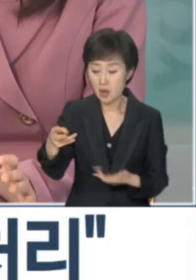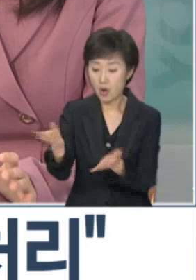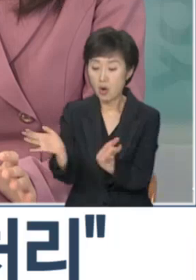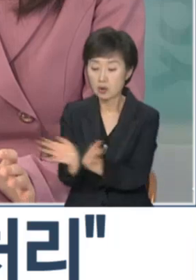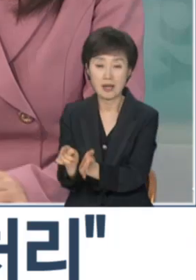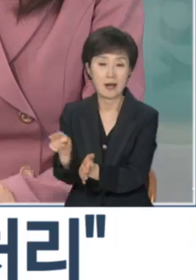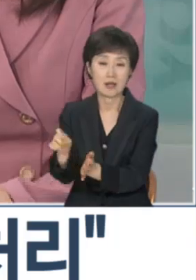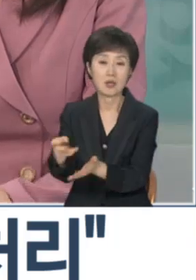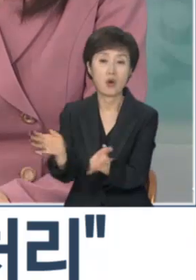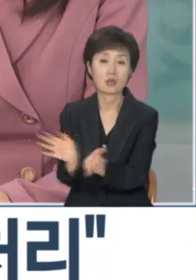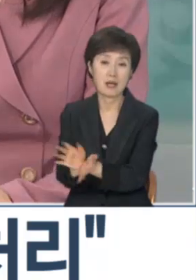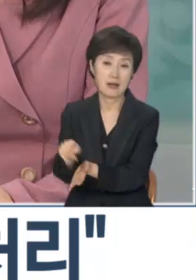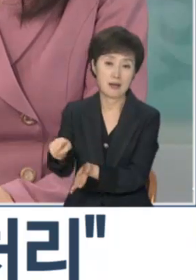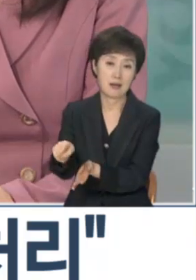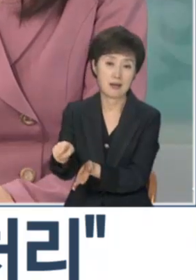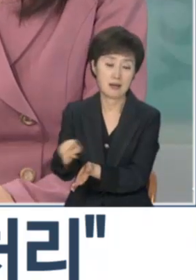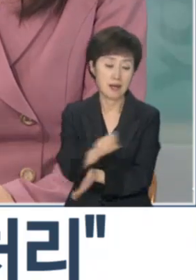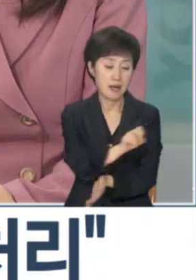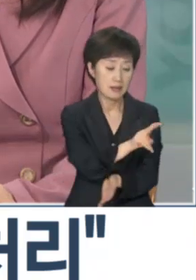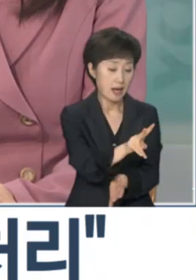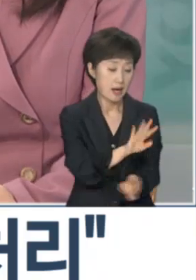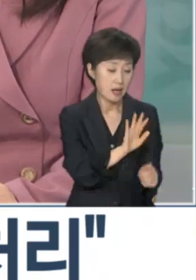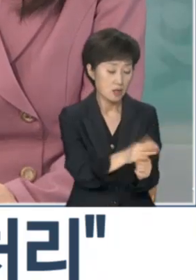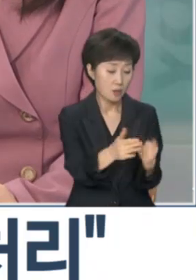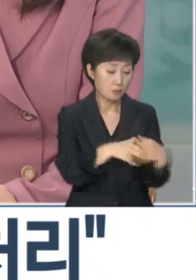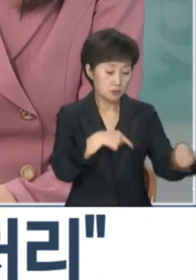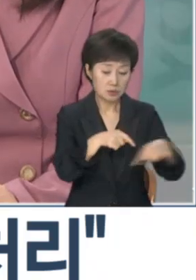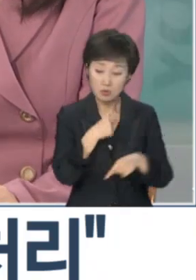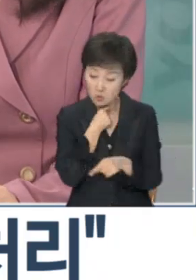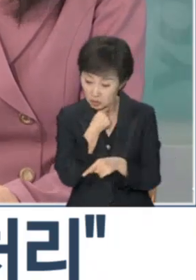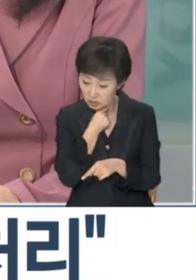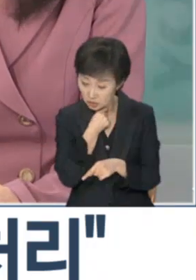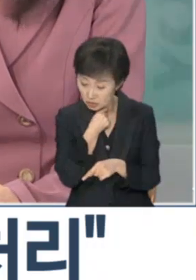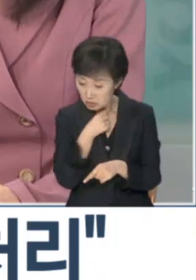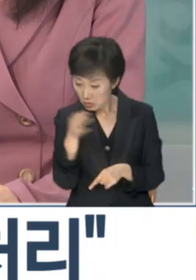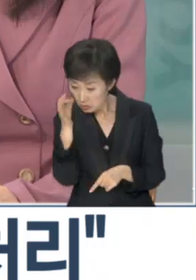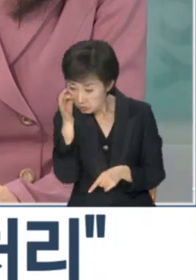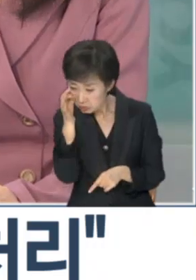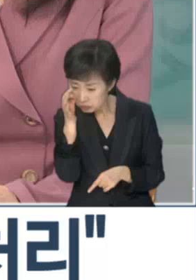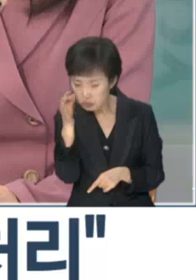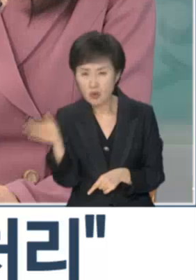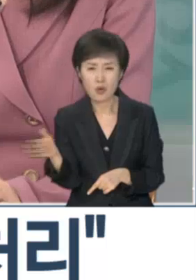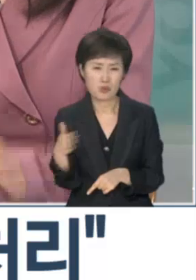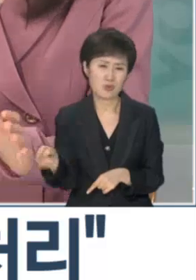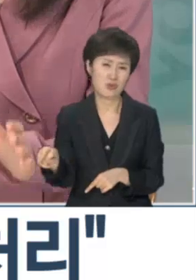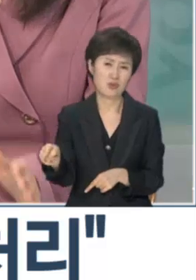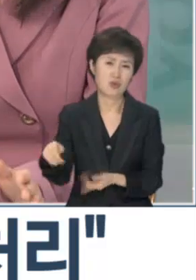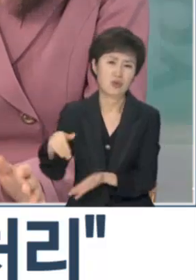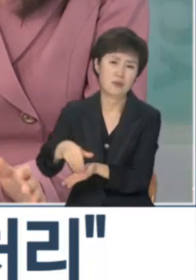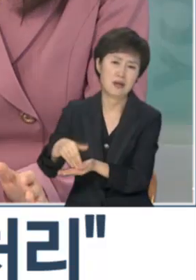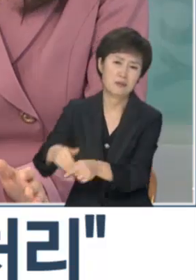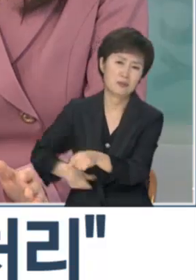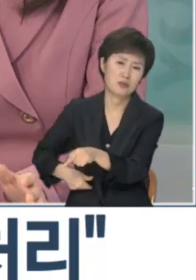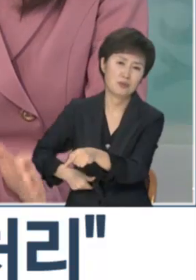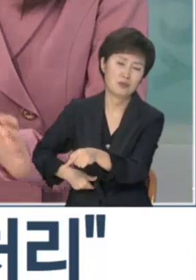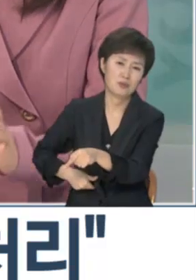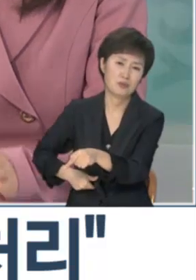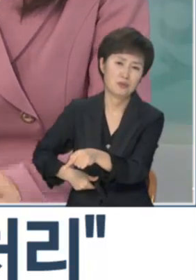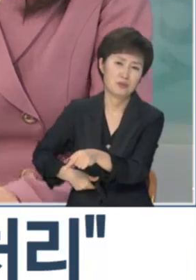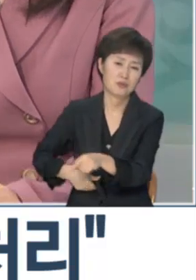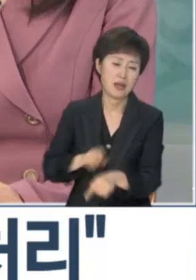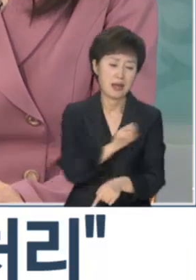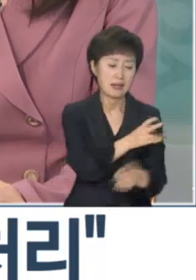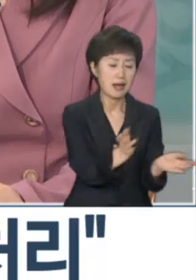집권 여당으로서 과연 야당과의 협치를 하려고 하는 의사가 얼마나 있었는지 이 부분에 대해서 또 스스로 돌아봐야 될 것 같고요.